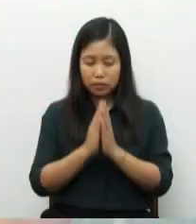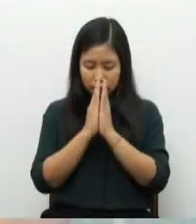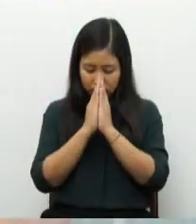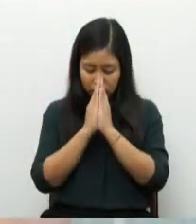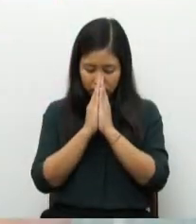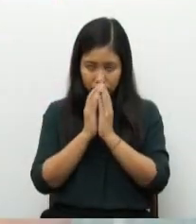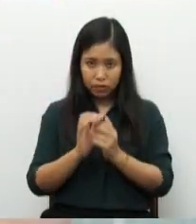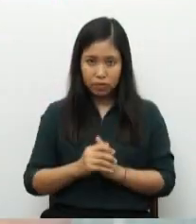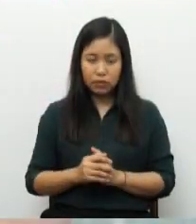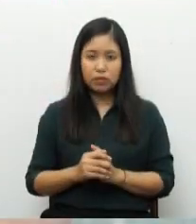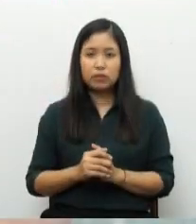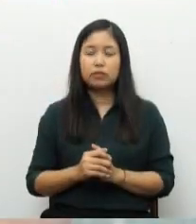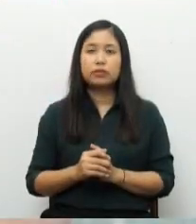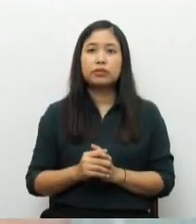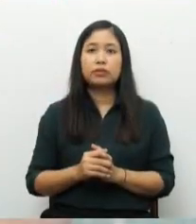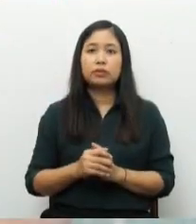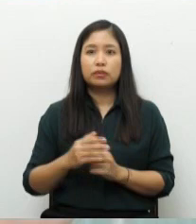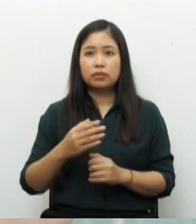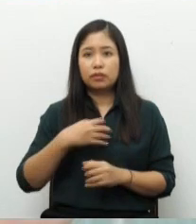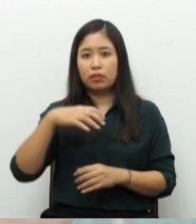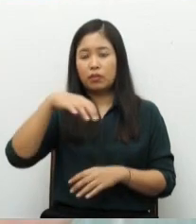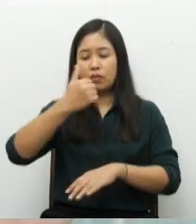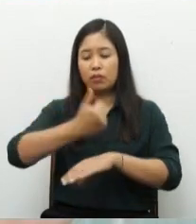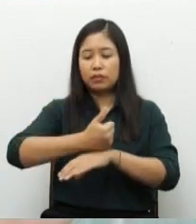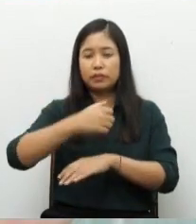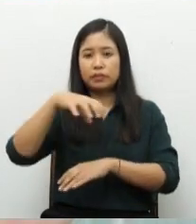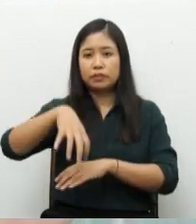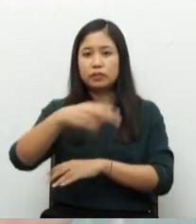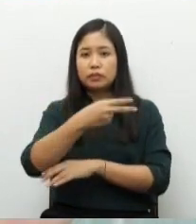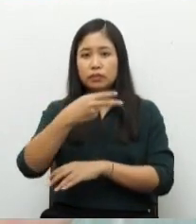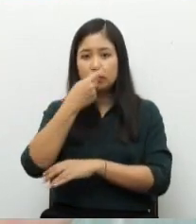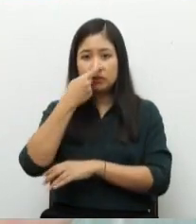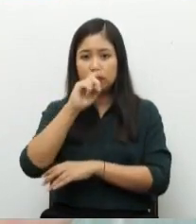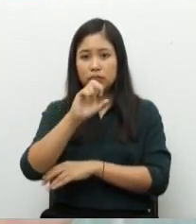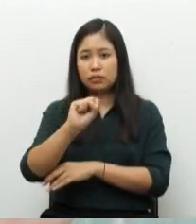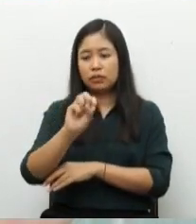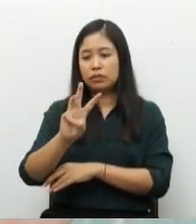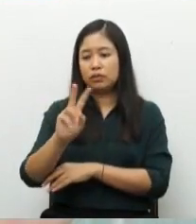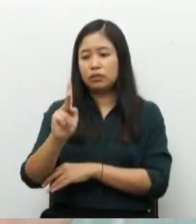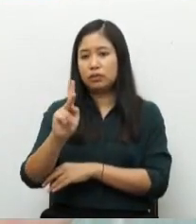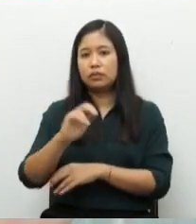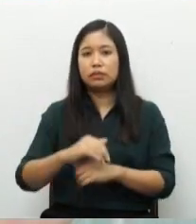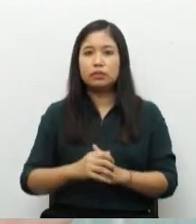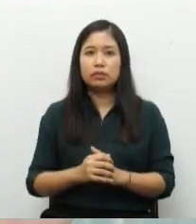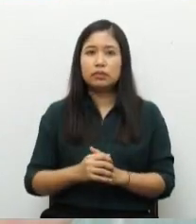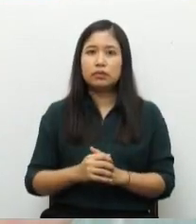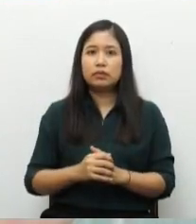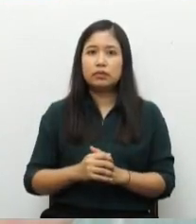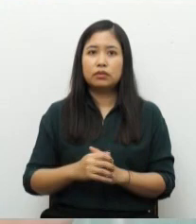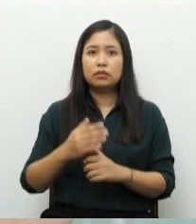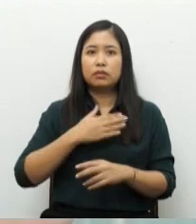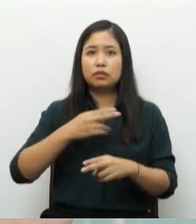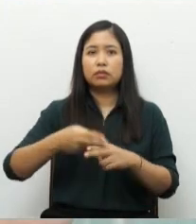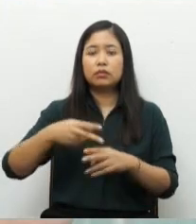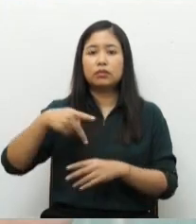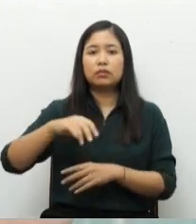ดิฉันนางสาวดวงใจบุญพาสผู้อำนวยการสถาบันภาษาไทยสำนักวิชาการและมาตรฐานการศึกษา สวัสดีครับผมนายพิษณุทอง